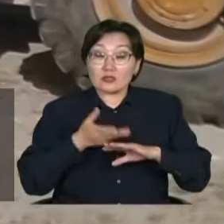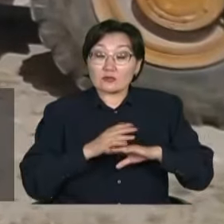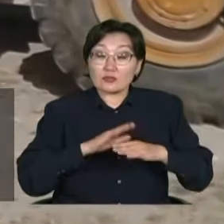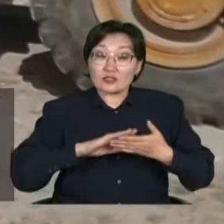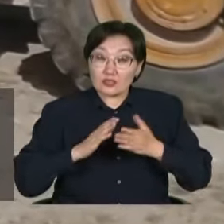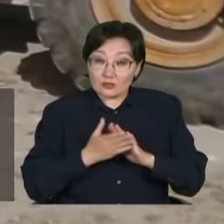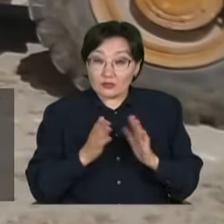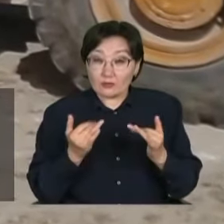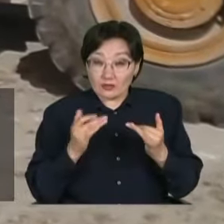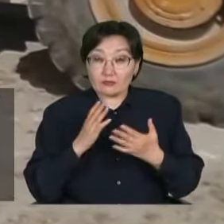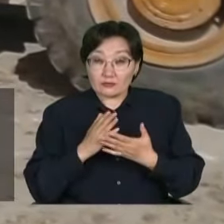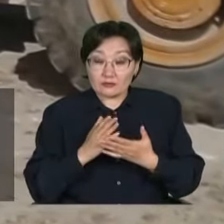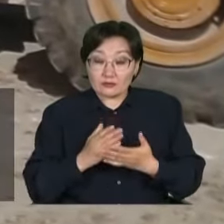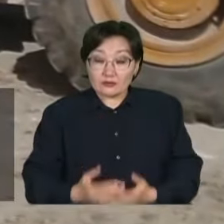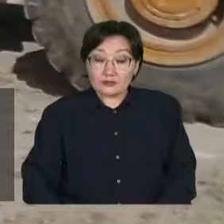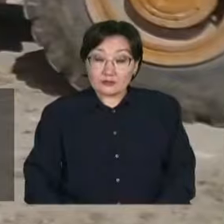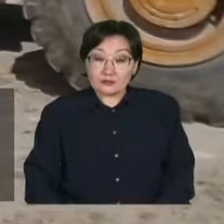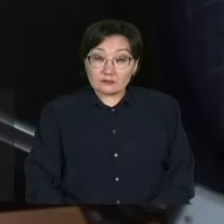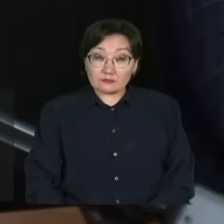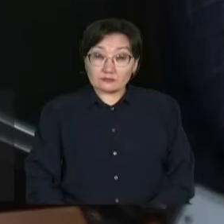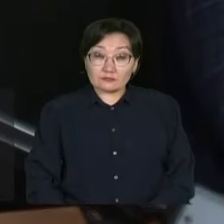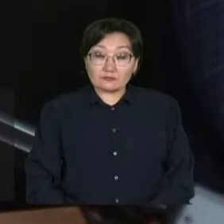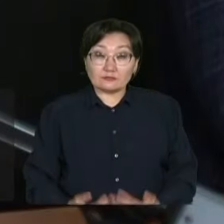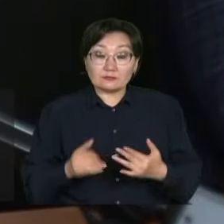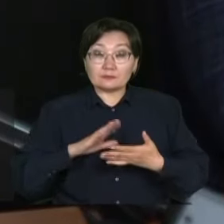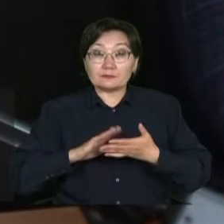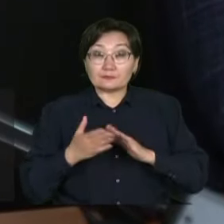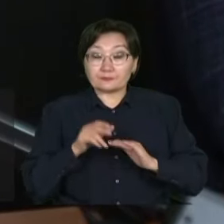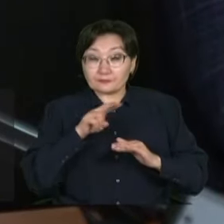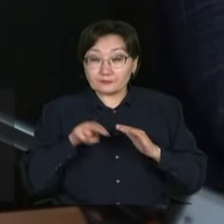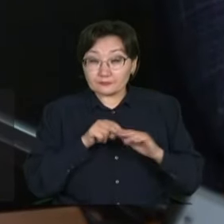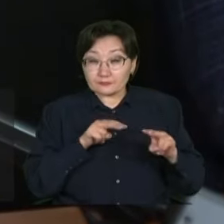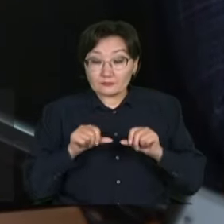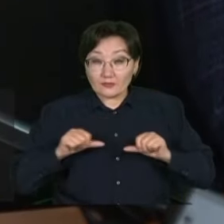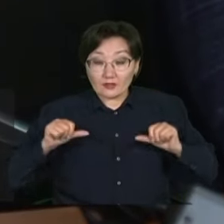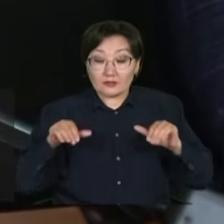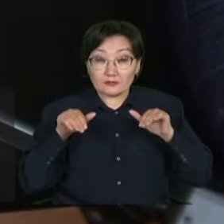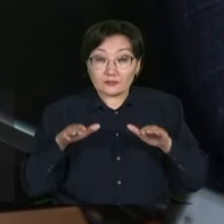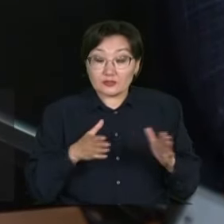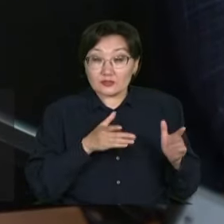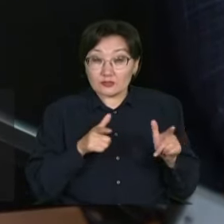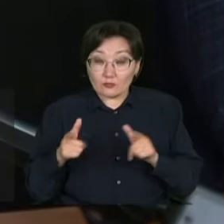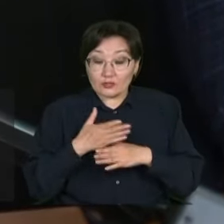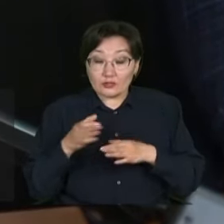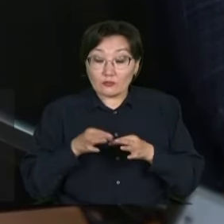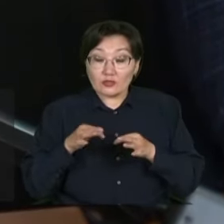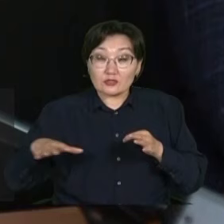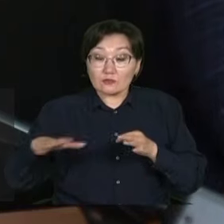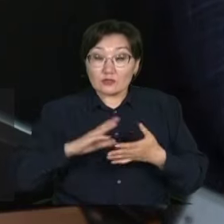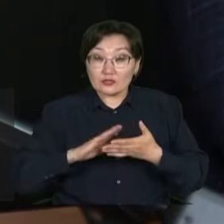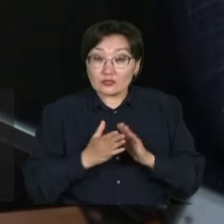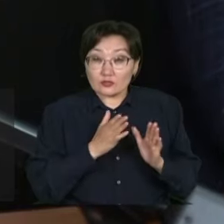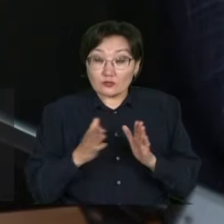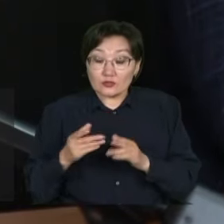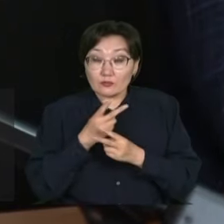жағдай әлі де күшінде. Это будет еще смотреться. Жағдай бақылауда. Комиссия шешім шығара салысымен өңірдегі ахуалдың тұрақталғанына